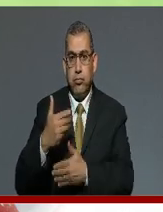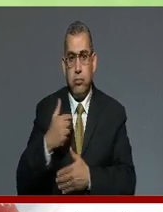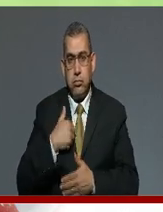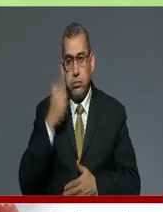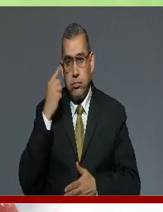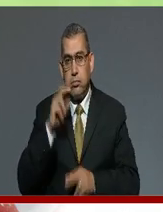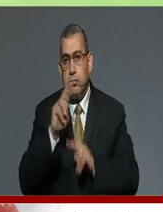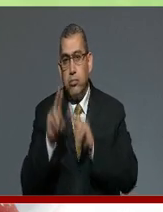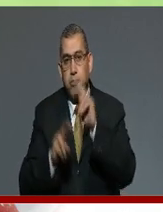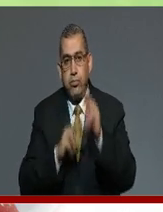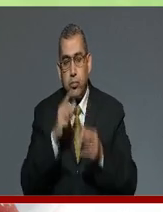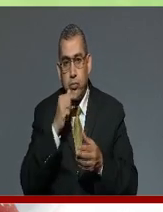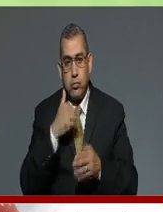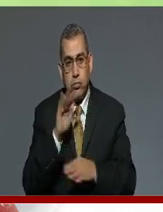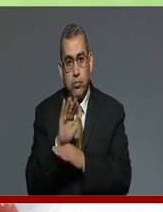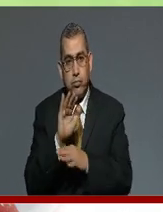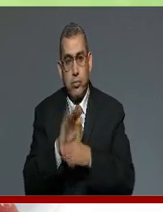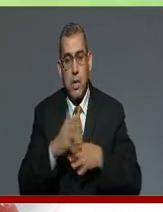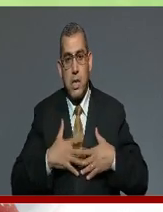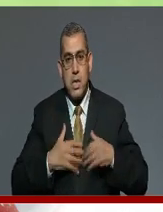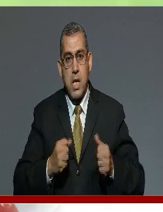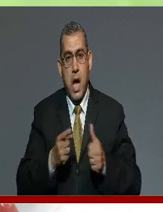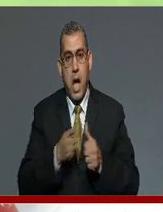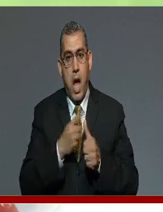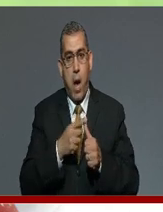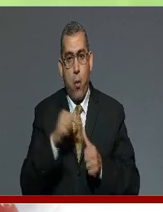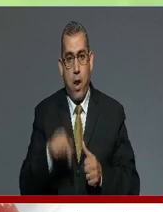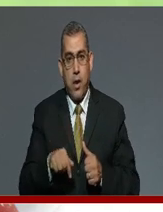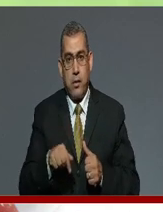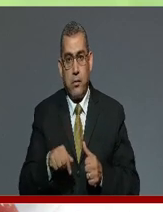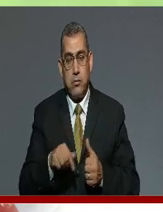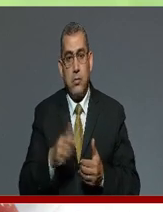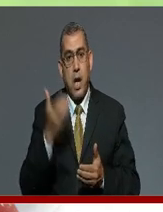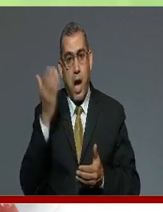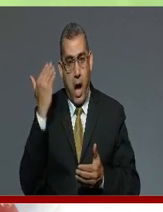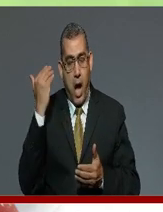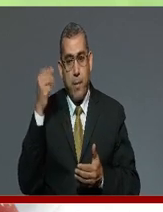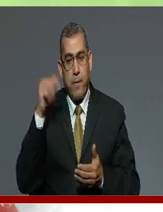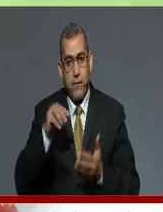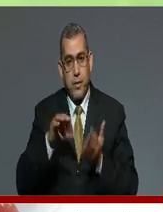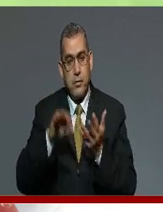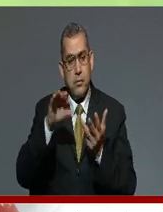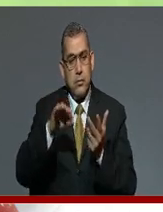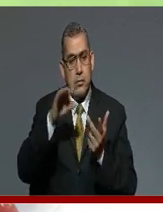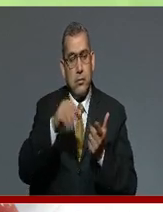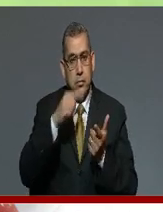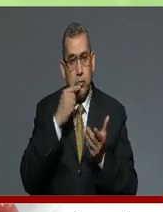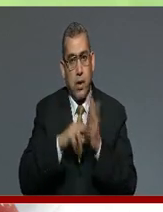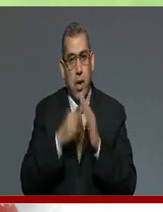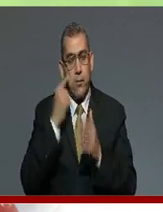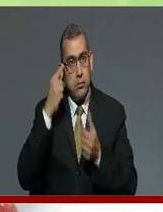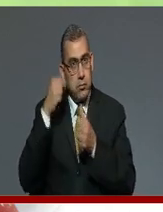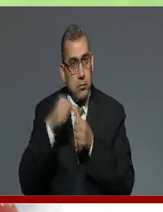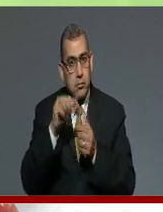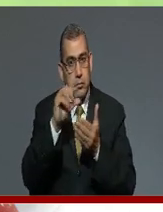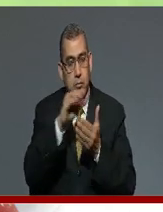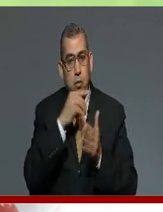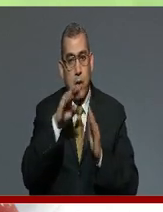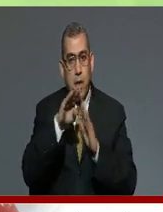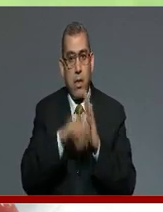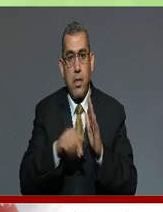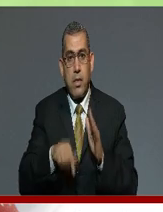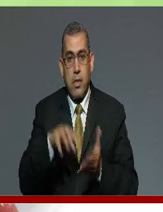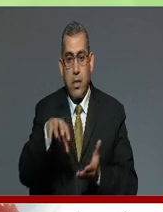عن الرعايه الصحيه الاوليه كان لدينا بعض النقاط التي ندخل منها وكل دوله